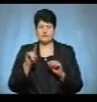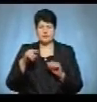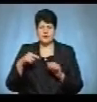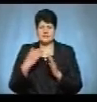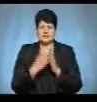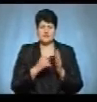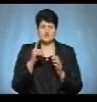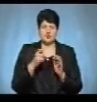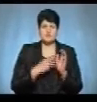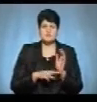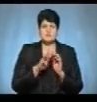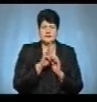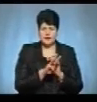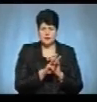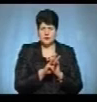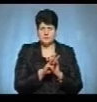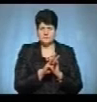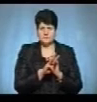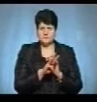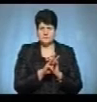статей 183,